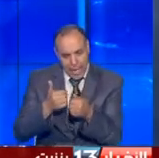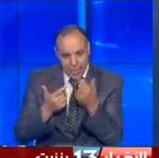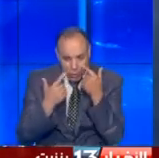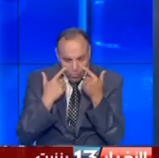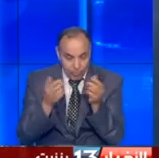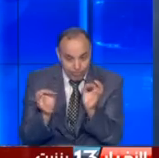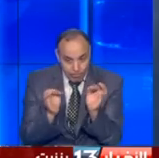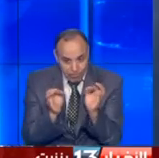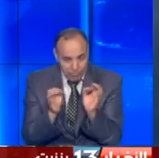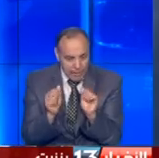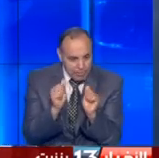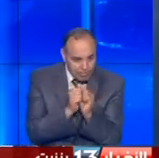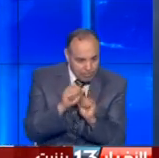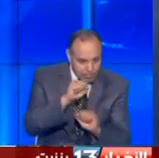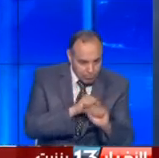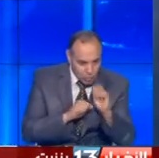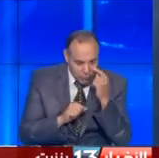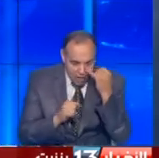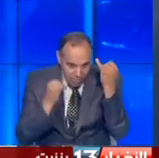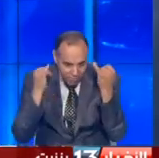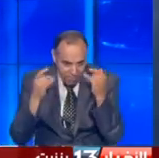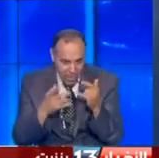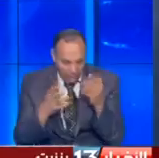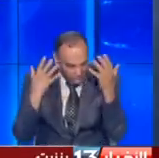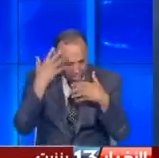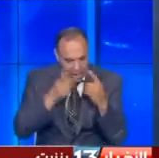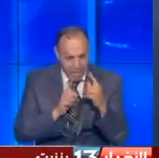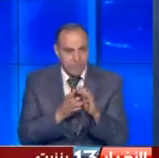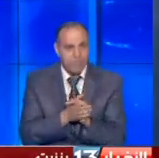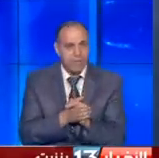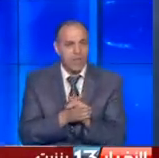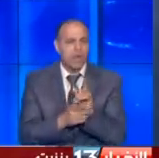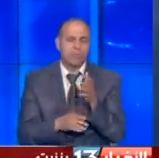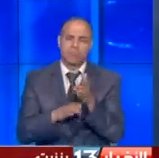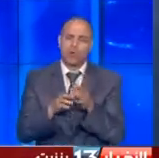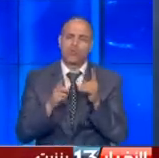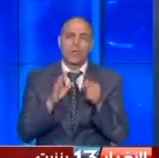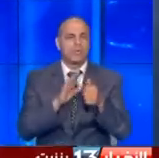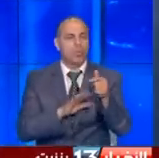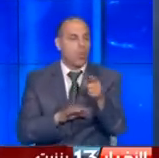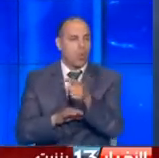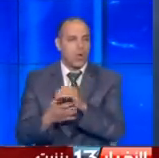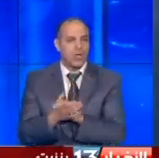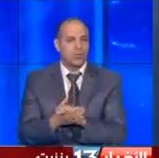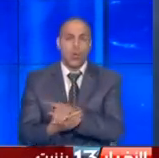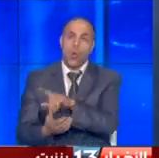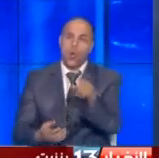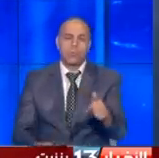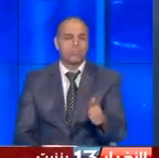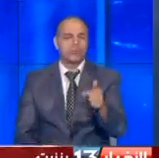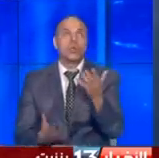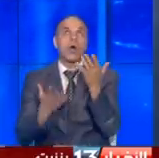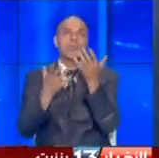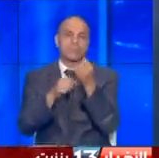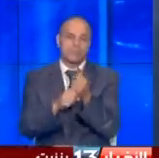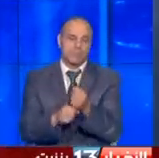كيفاش تنسق في أفكارها ما تدخلش بعضها. الله في المتناول إن شاء الله بالنجاح. بنجاح الجميع ويوفقهم يا